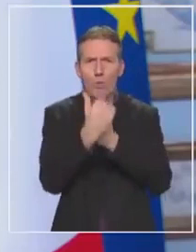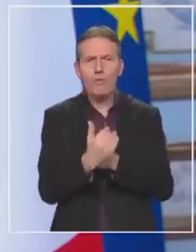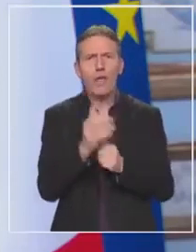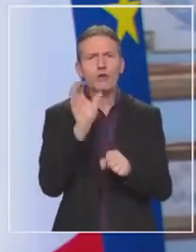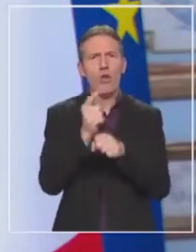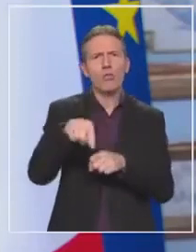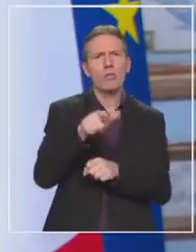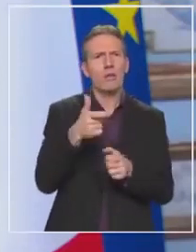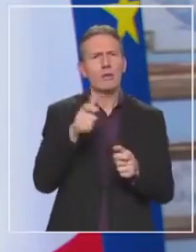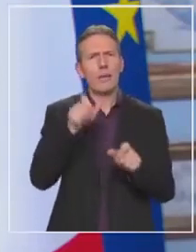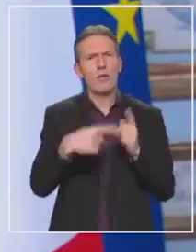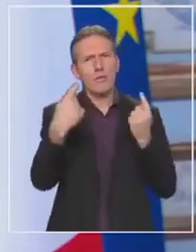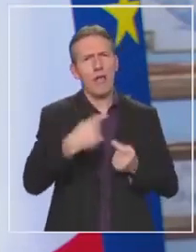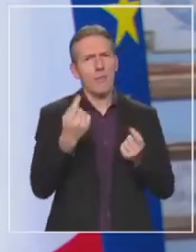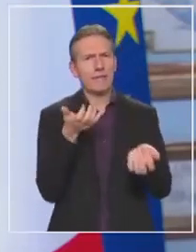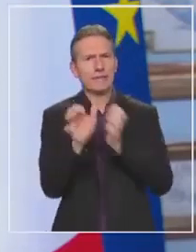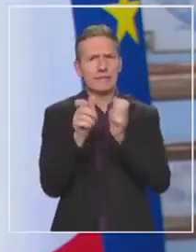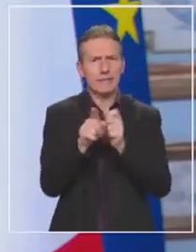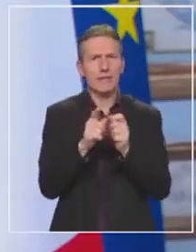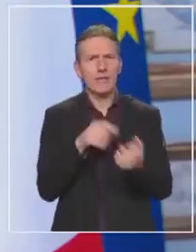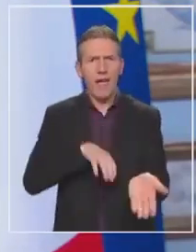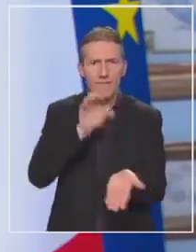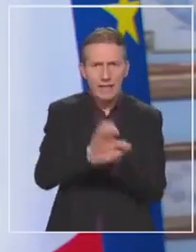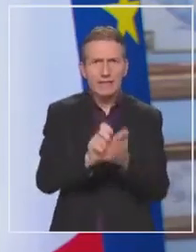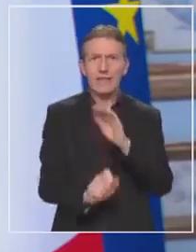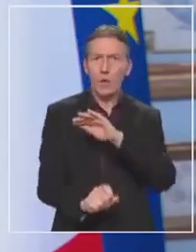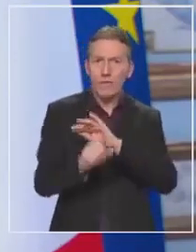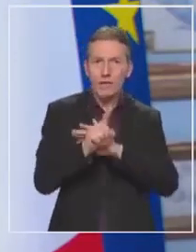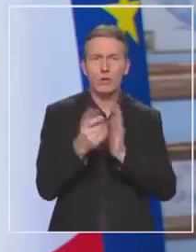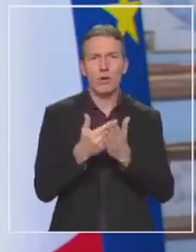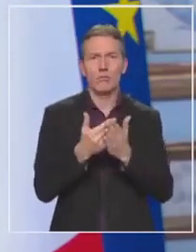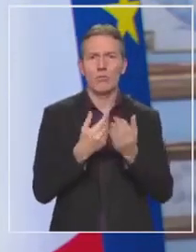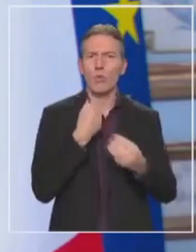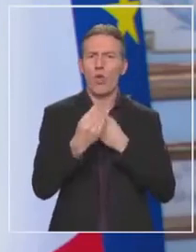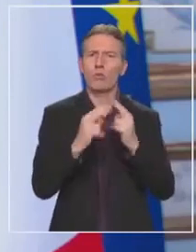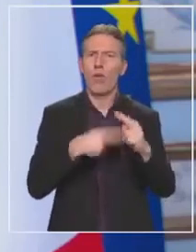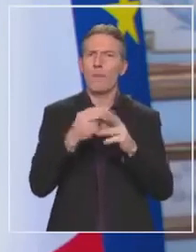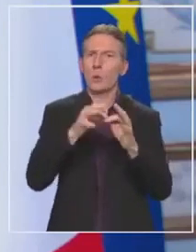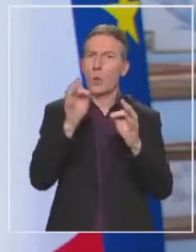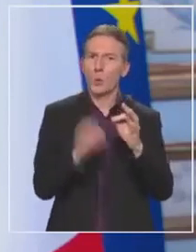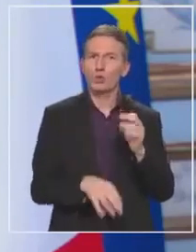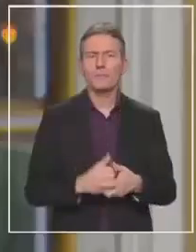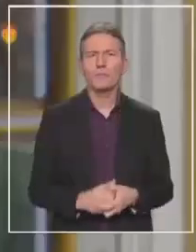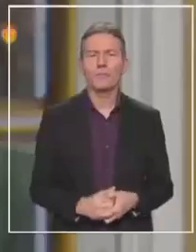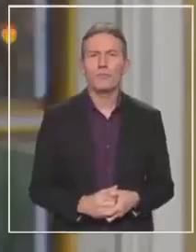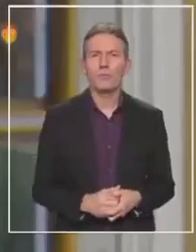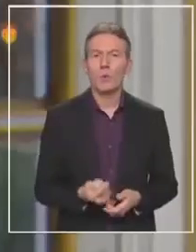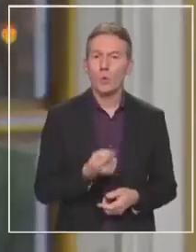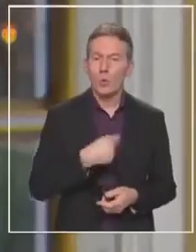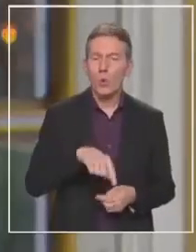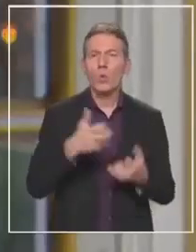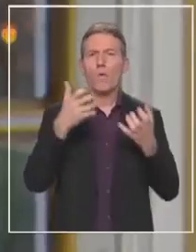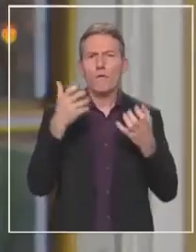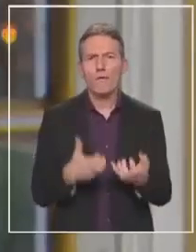c'est investir pour innover c'est apporter une réponse commune aux migrations nous voulons en